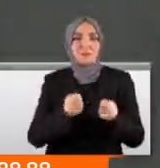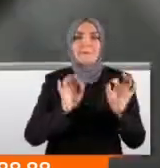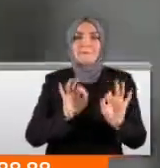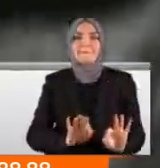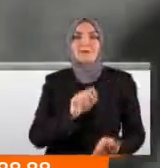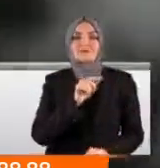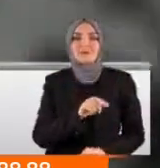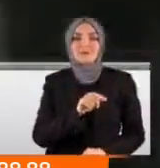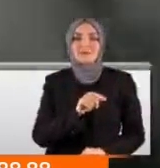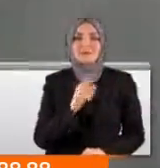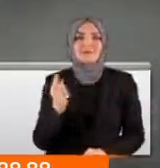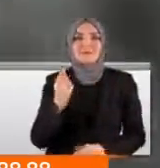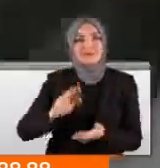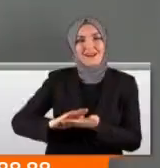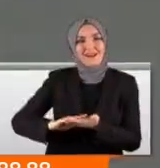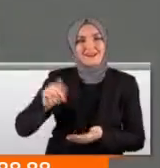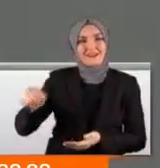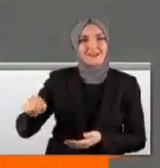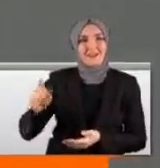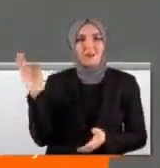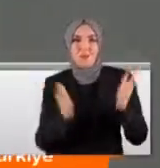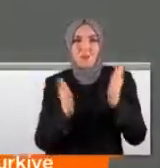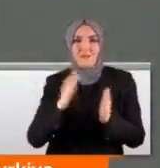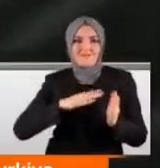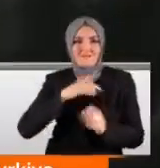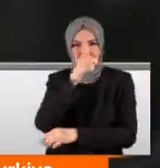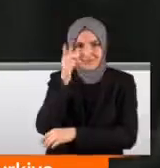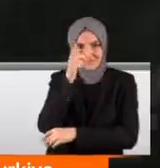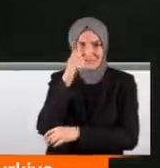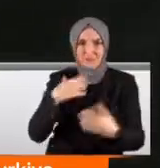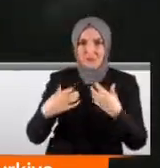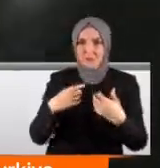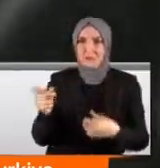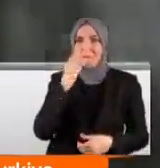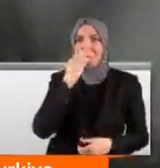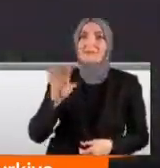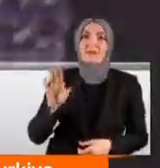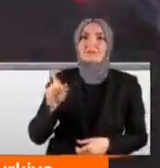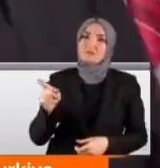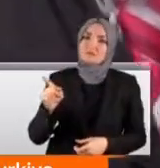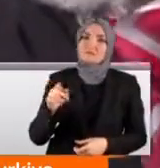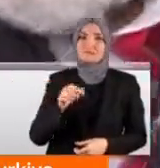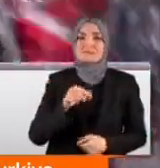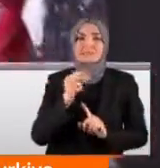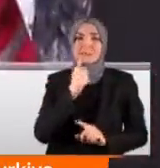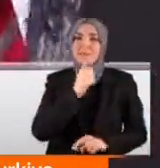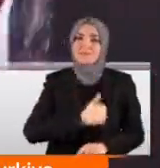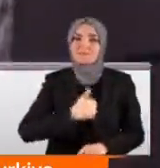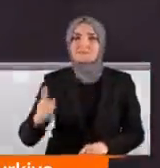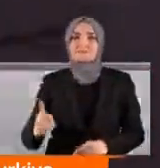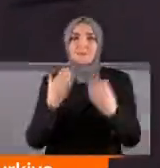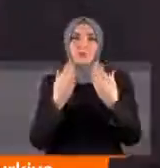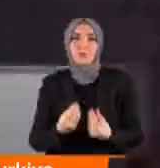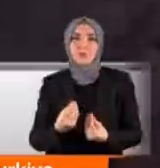sahnesi beğenilmeyince kenardan sahneye çağrılan İhsan Gedik 1963'te kamera önüne çıkmış oldu. Bir tane koydum,